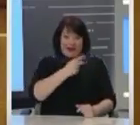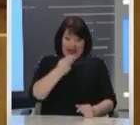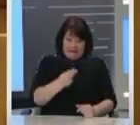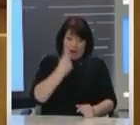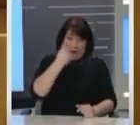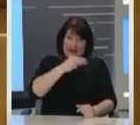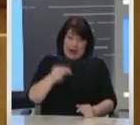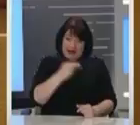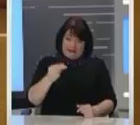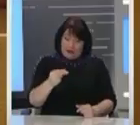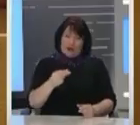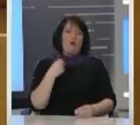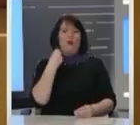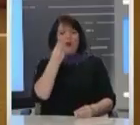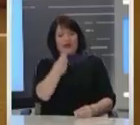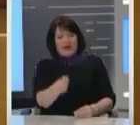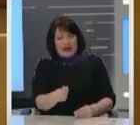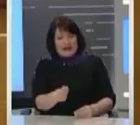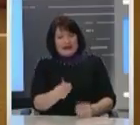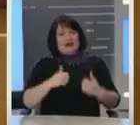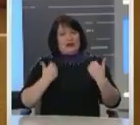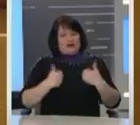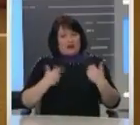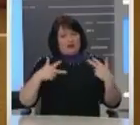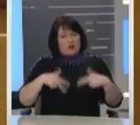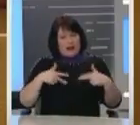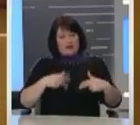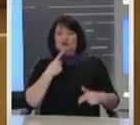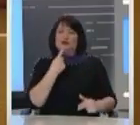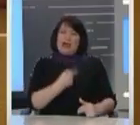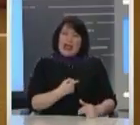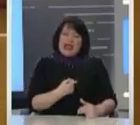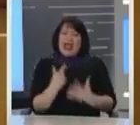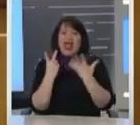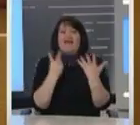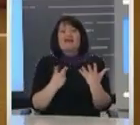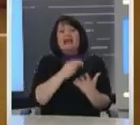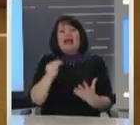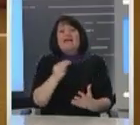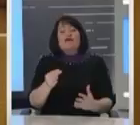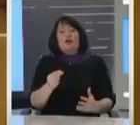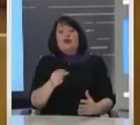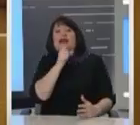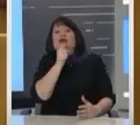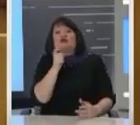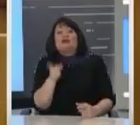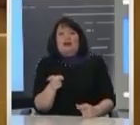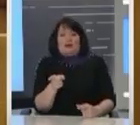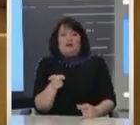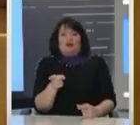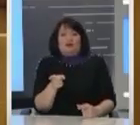για κάθε ένα ευρώ που ξοδεύει για τους νέους, ξοδεύει 7 ευρώ για τους